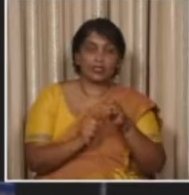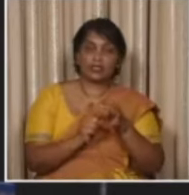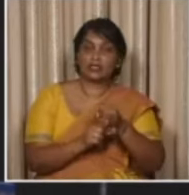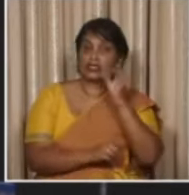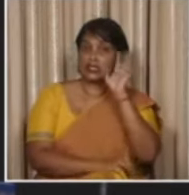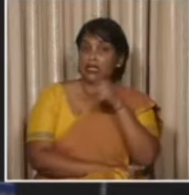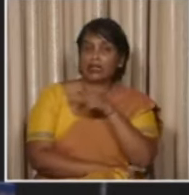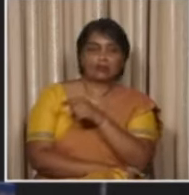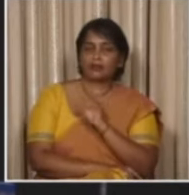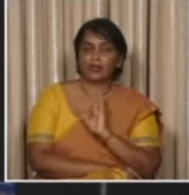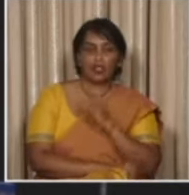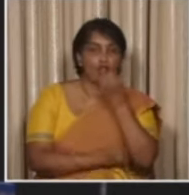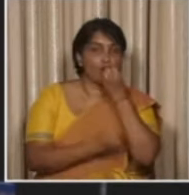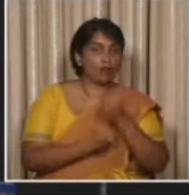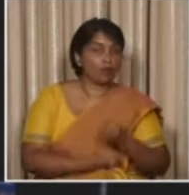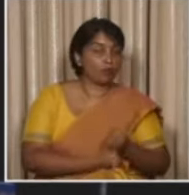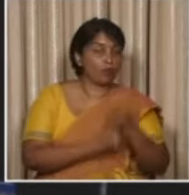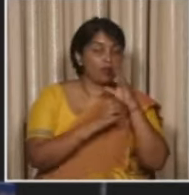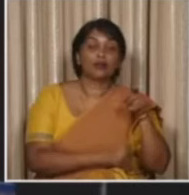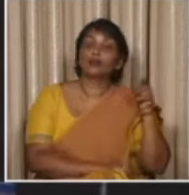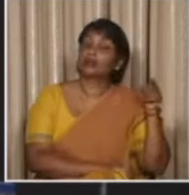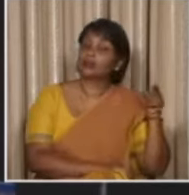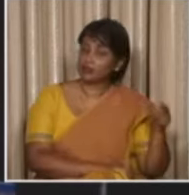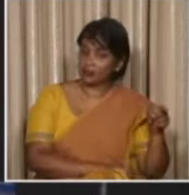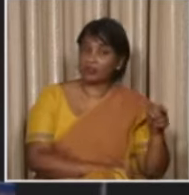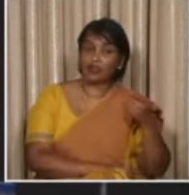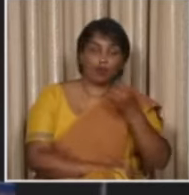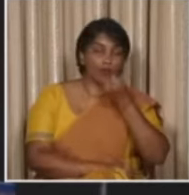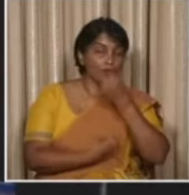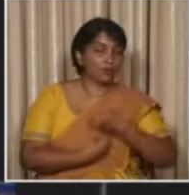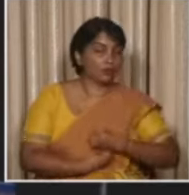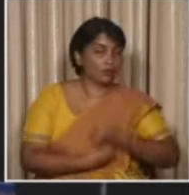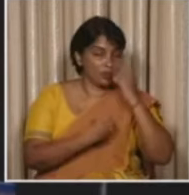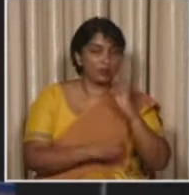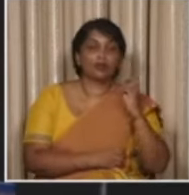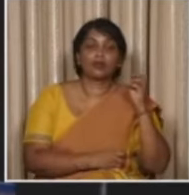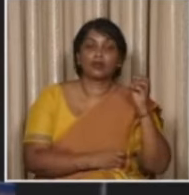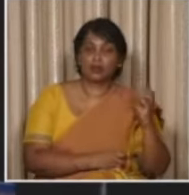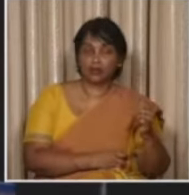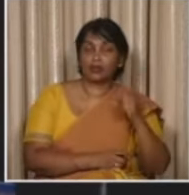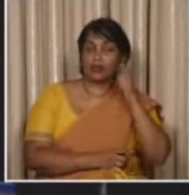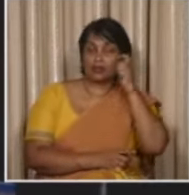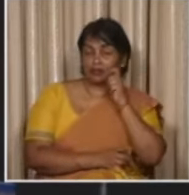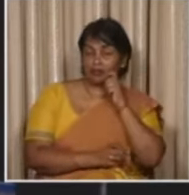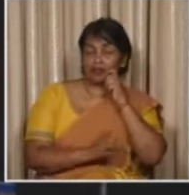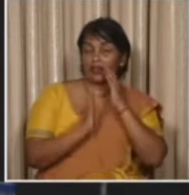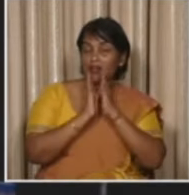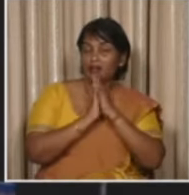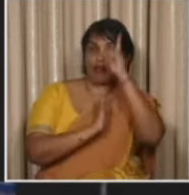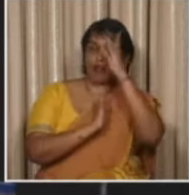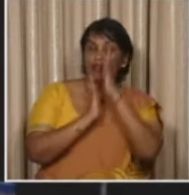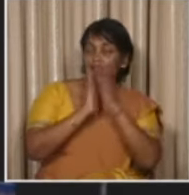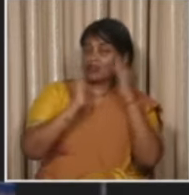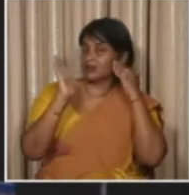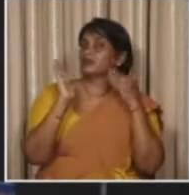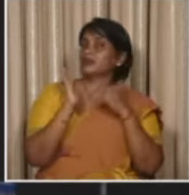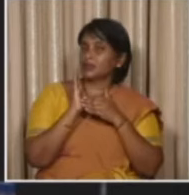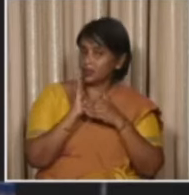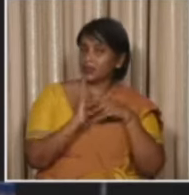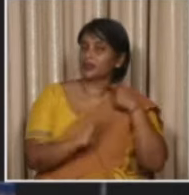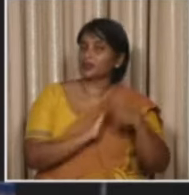നിമേ ബോംബെ പുപുറഗത്തേ ഏ അയ ബോംബെ പുപുറഗത്തേ ഏയാഗേ അന്തവാദി മാനസികത്വേ തുല മേ